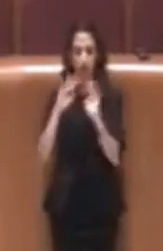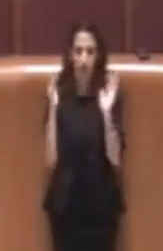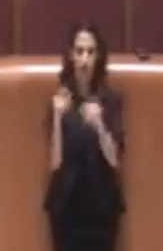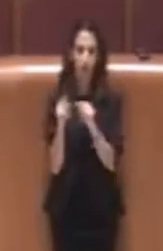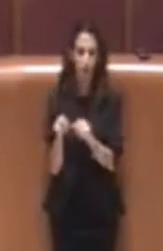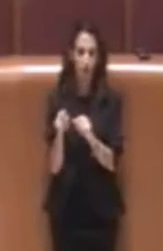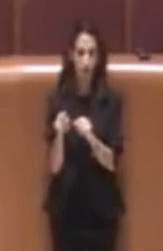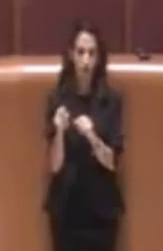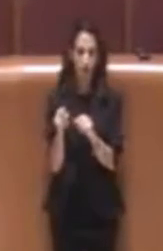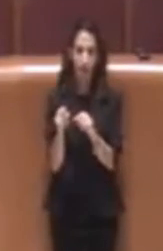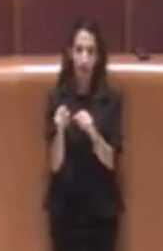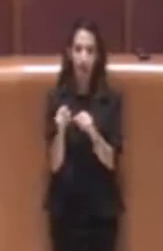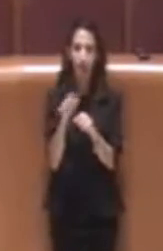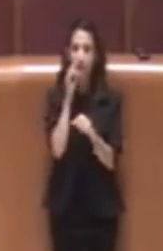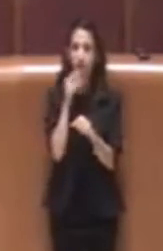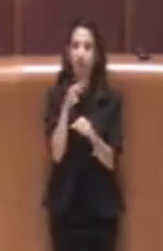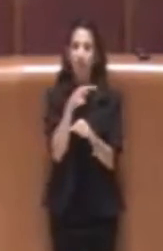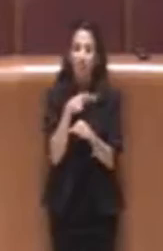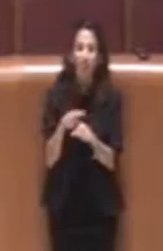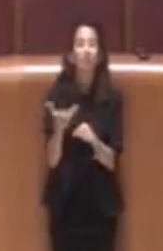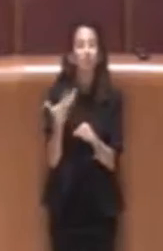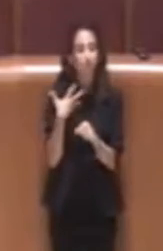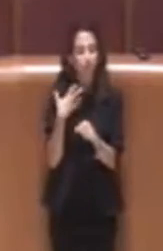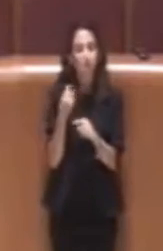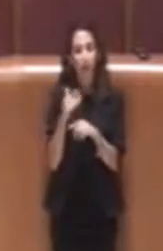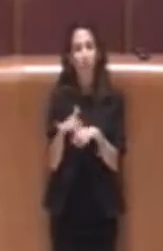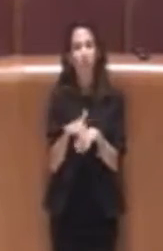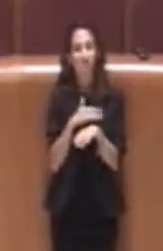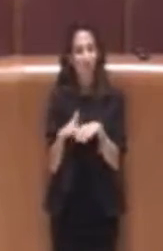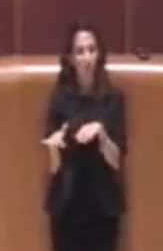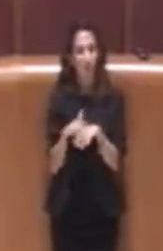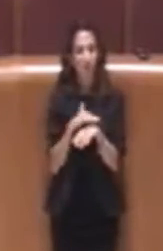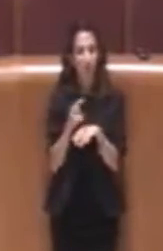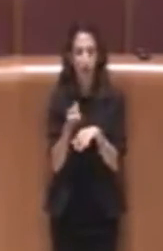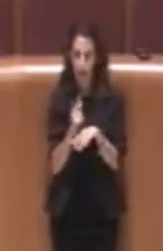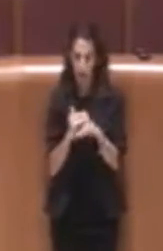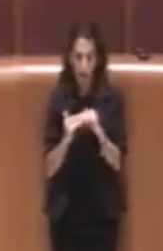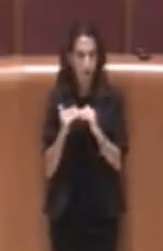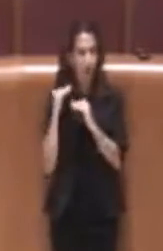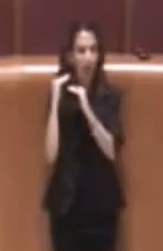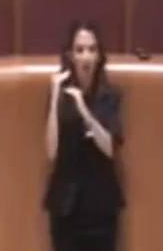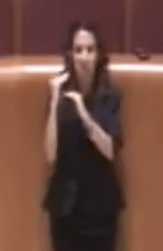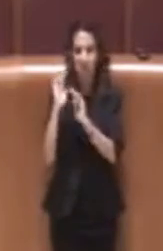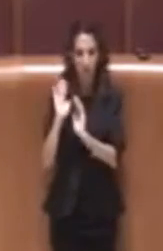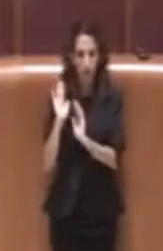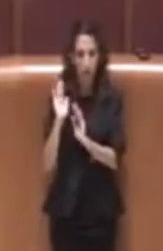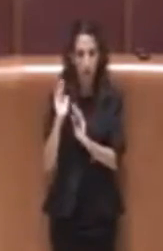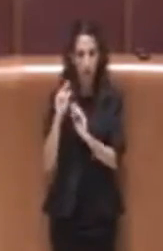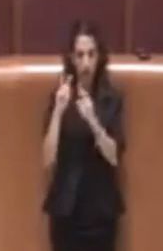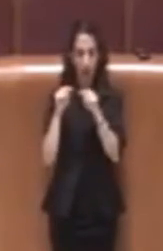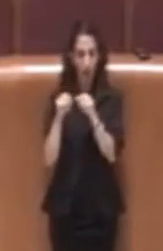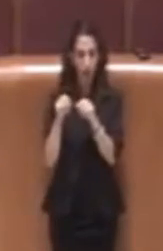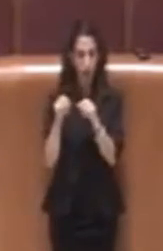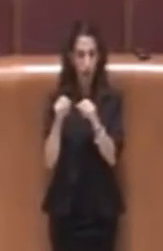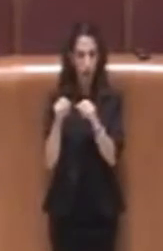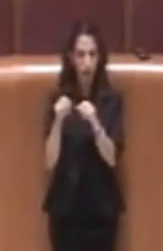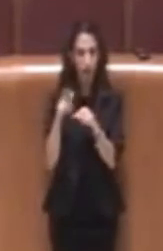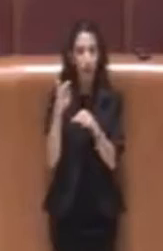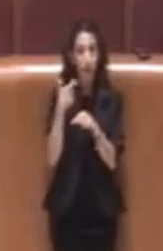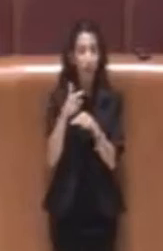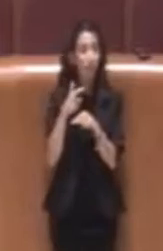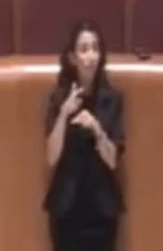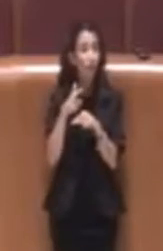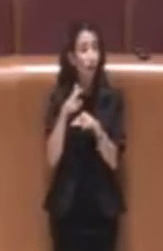quindi noi abbiamo una sensibilizzazione massima su questo tema ed è proprio per questo che proprio nel municipio